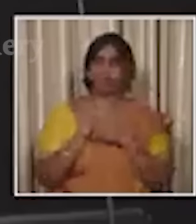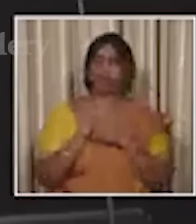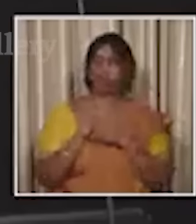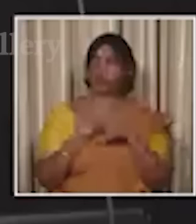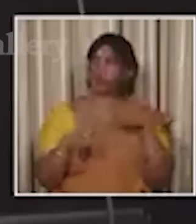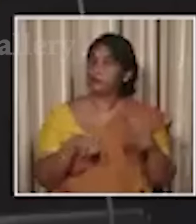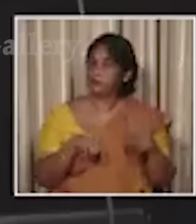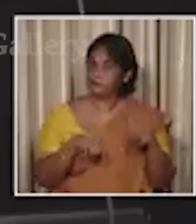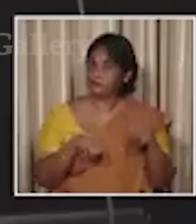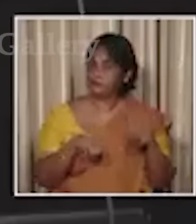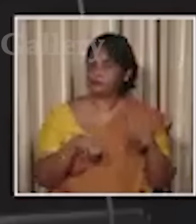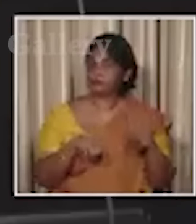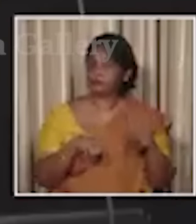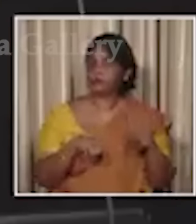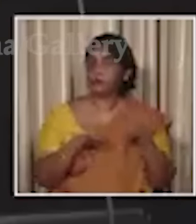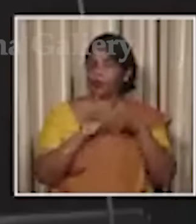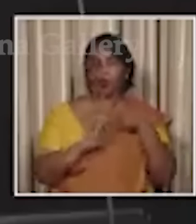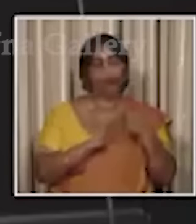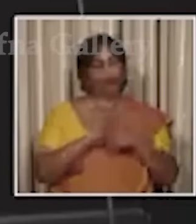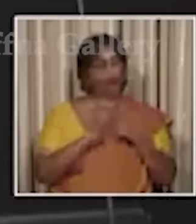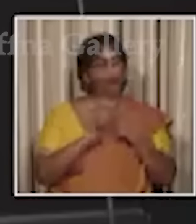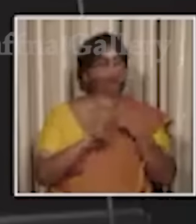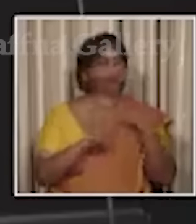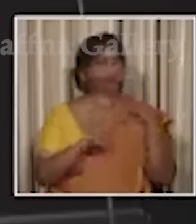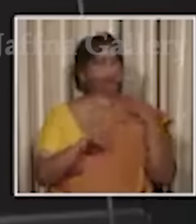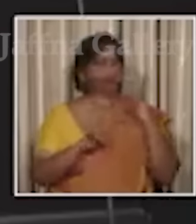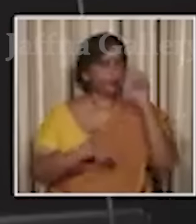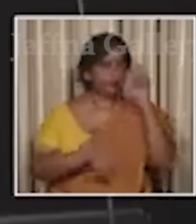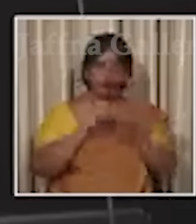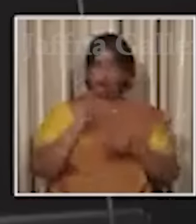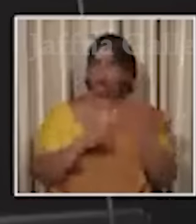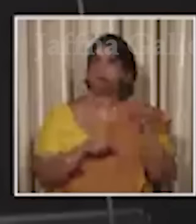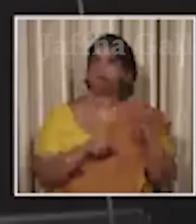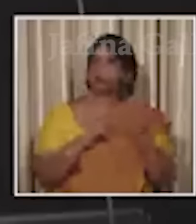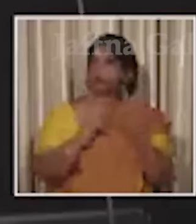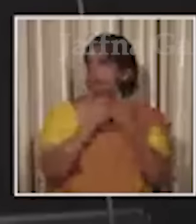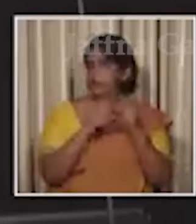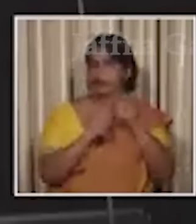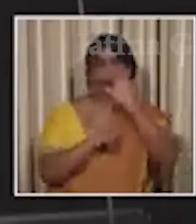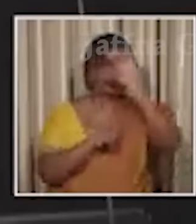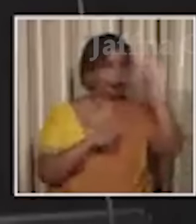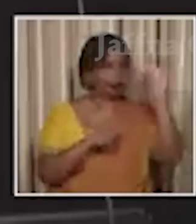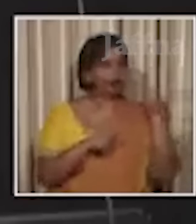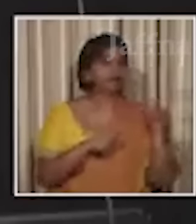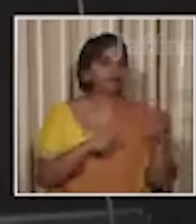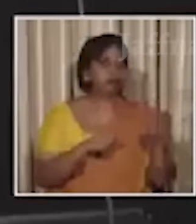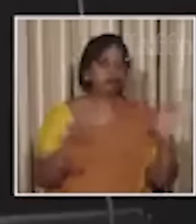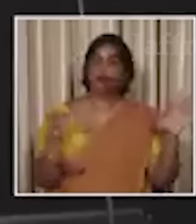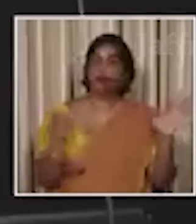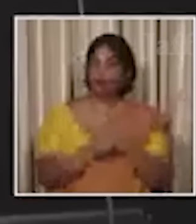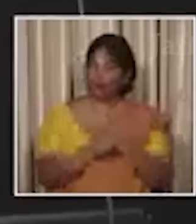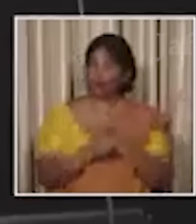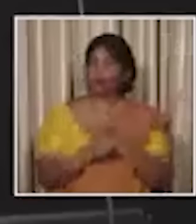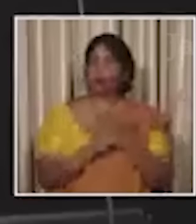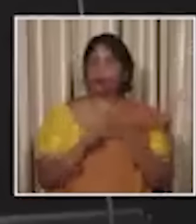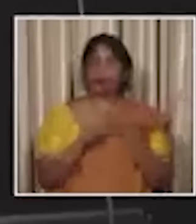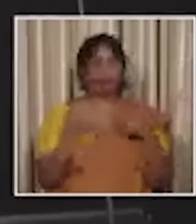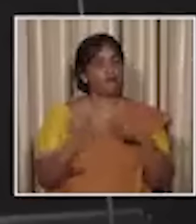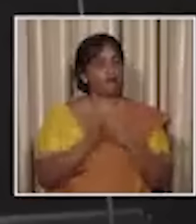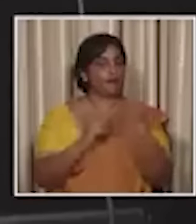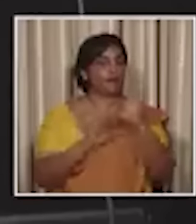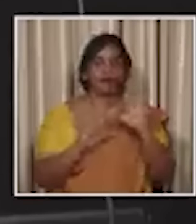இங்கு நியாயம், சத்தியம், உண்மை செத்திருக்கிறது, சட்டம் இங்கு செயலில் இல்லை. அதனால்தான் நான் திரும்ப திரும்ப சொல்கிறேன், சட்டம்